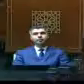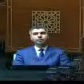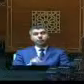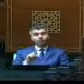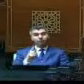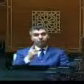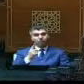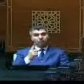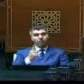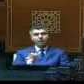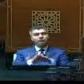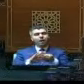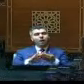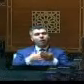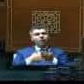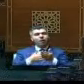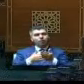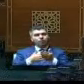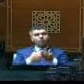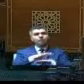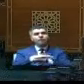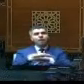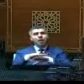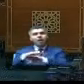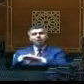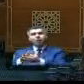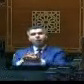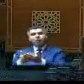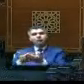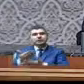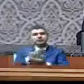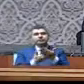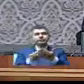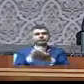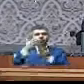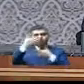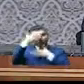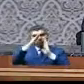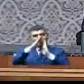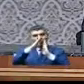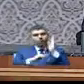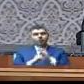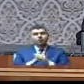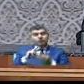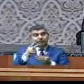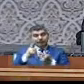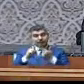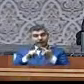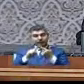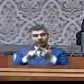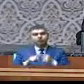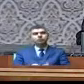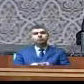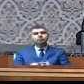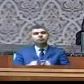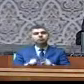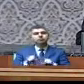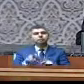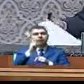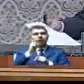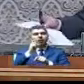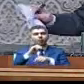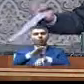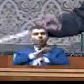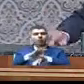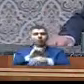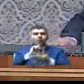الأول يتعلق بالسياسات العمومية المرتبطة بمعالجة التفاوتات المجالية، والموضوع الثاني متعلق بالسياسة الأجرية